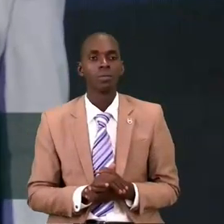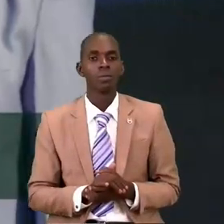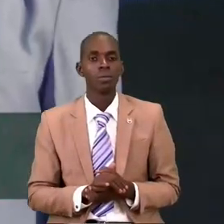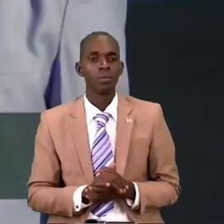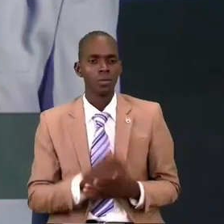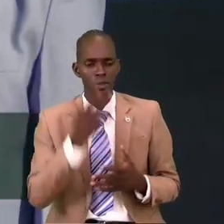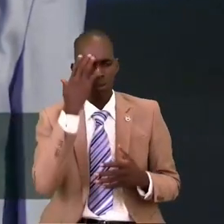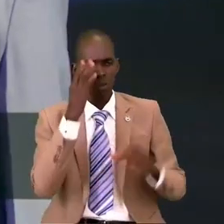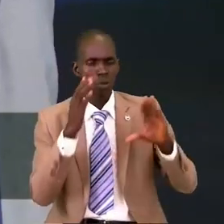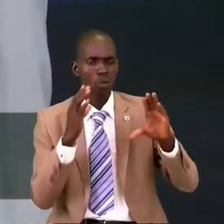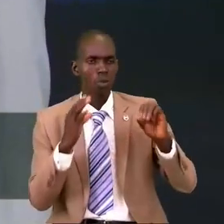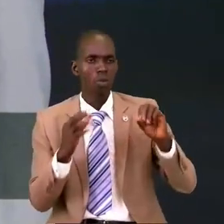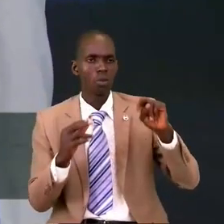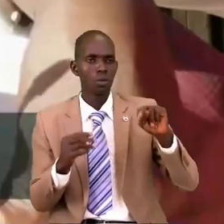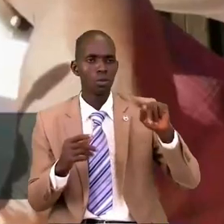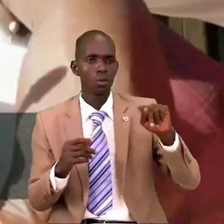membres.